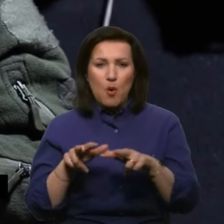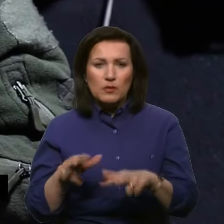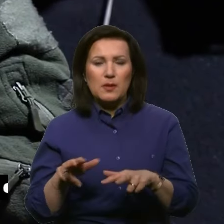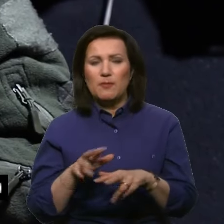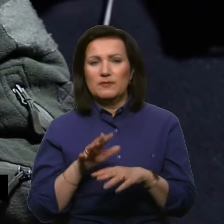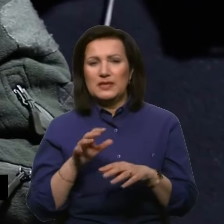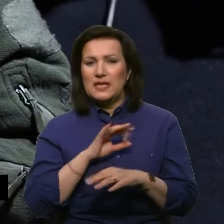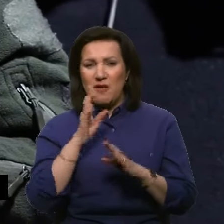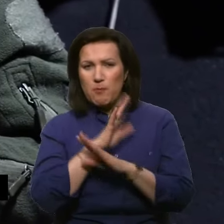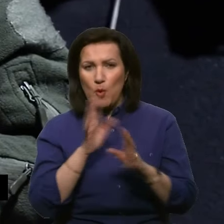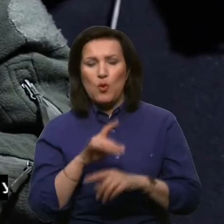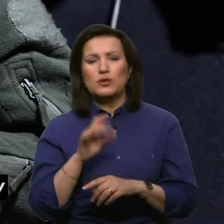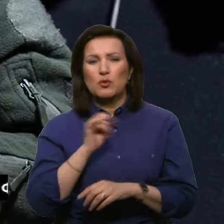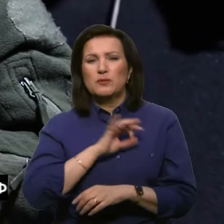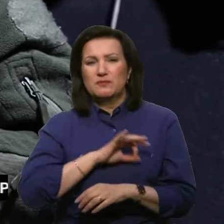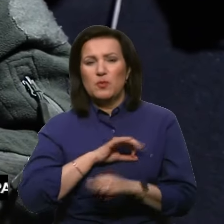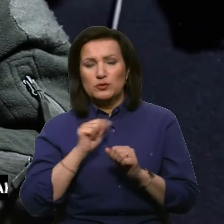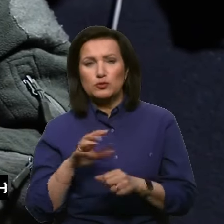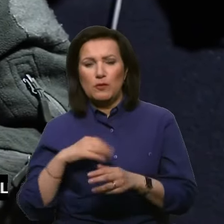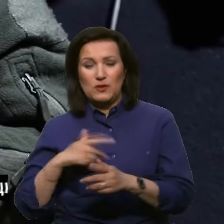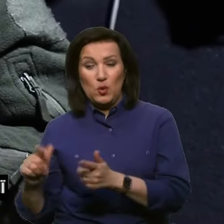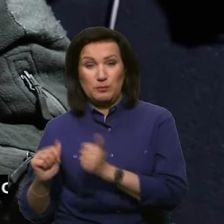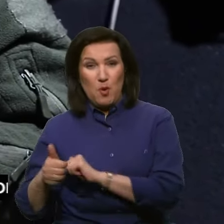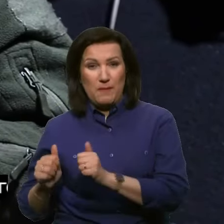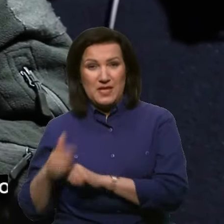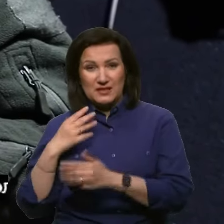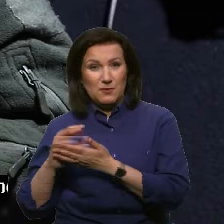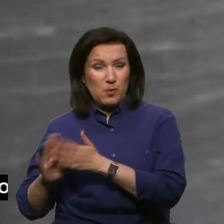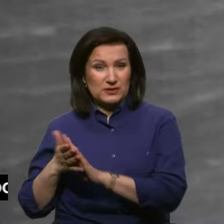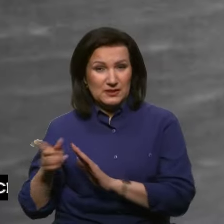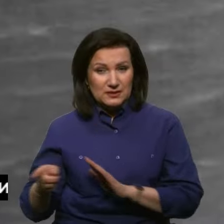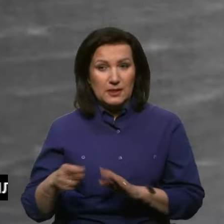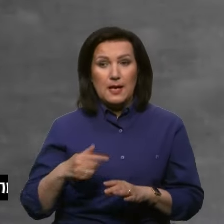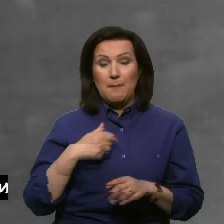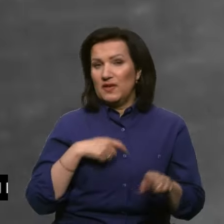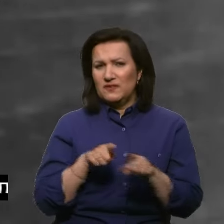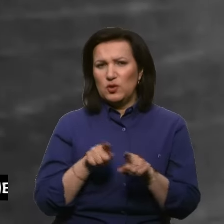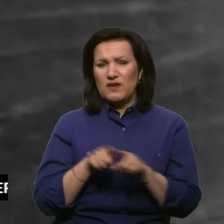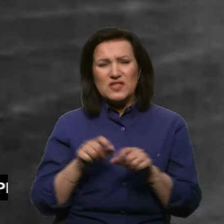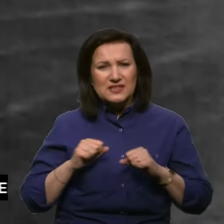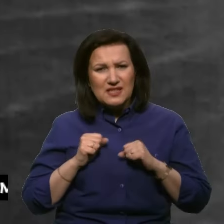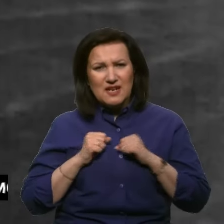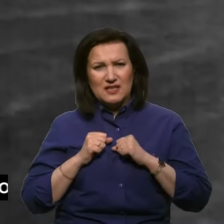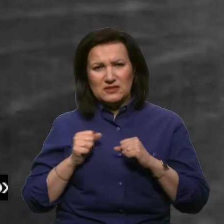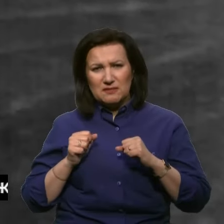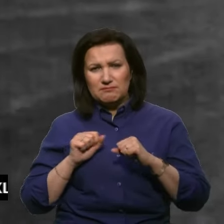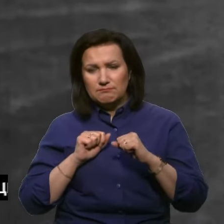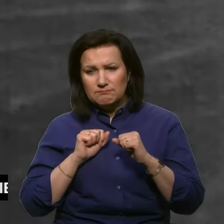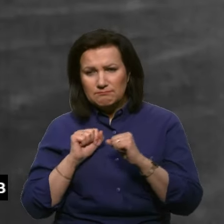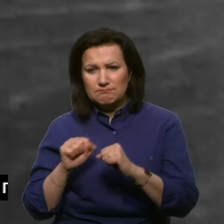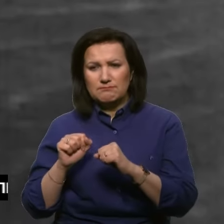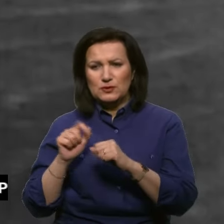коли пользуються можливістю, хоче зробити пересмінку, помінятися на позиції, то ми все одно стараємося, світаємо,